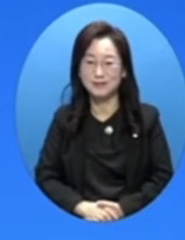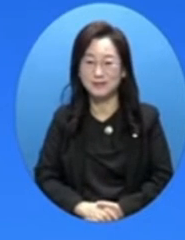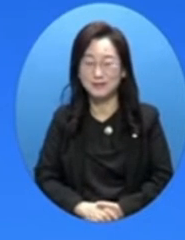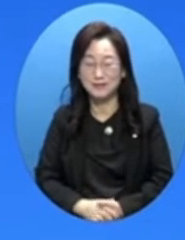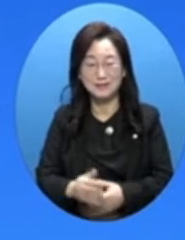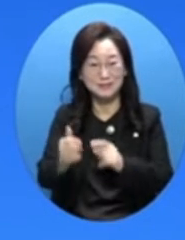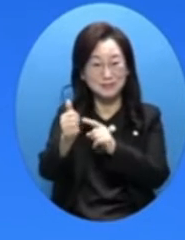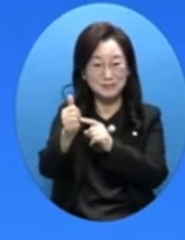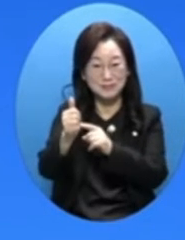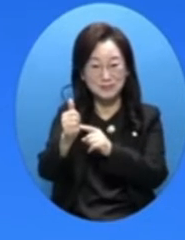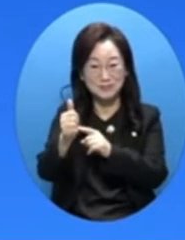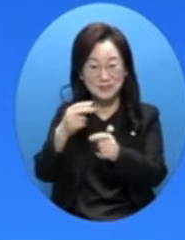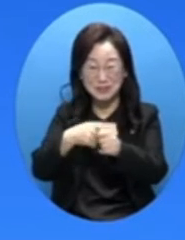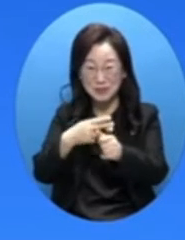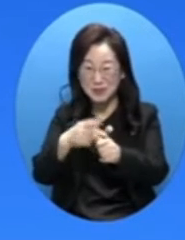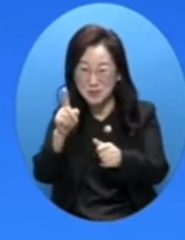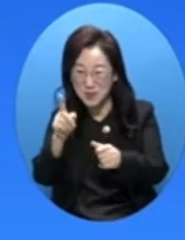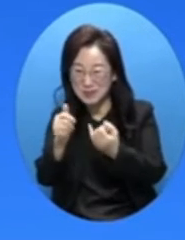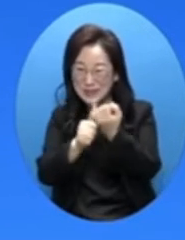본인이 늘 사모님에게